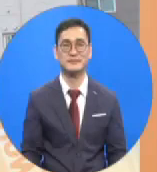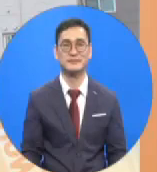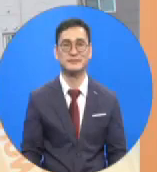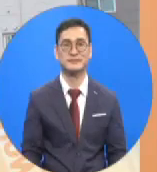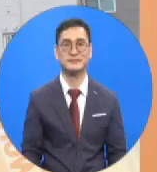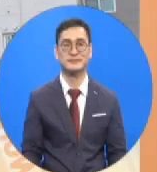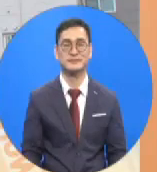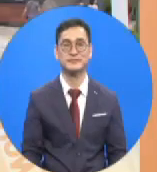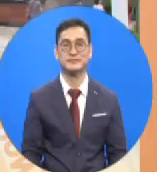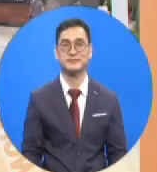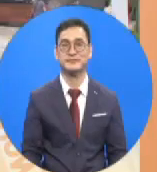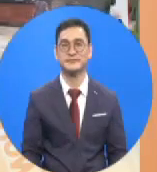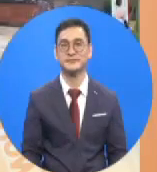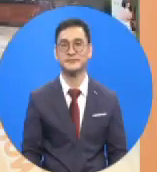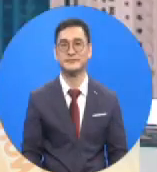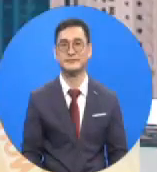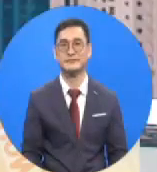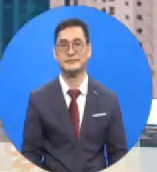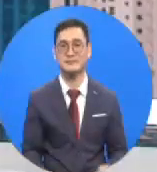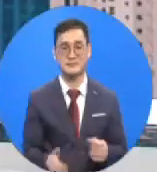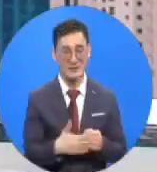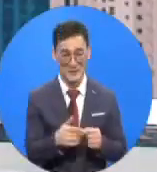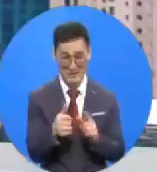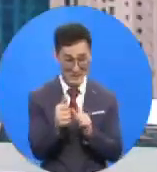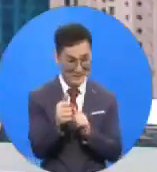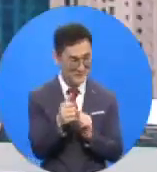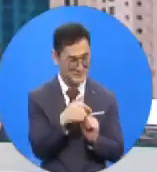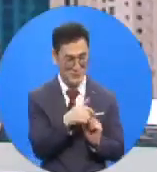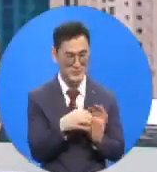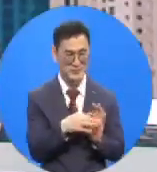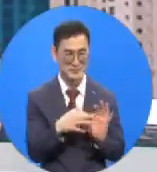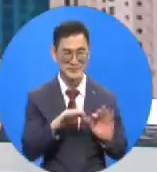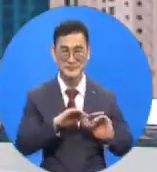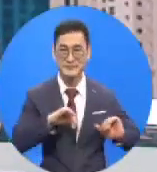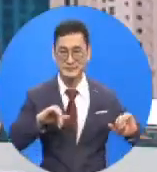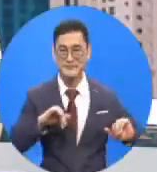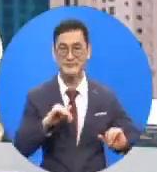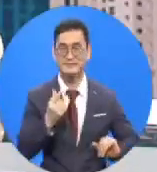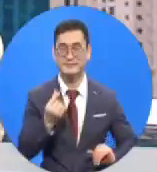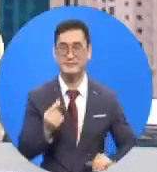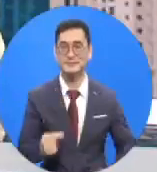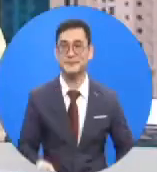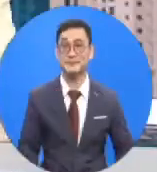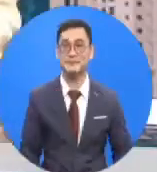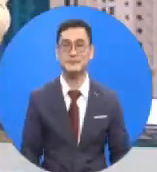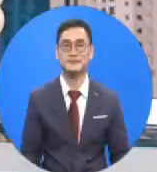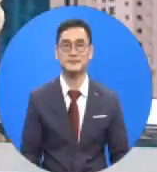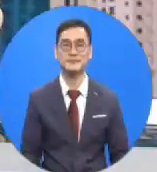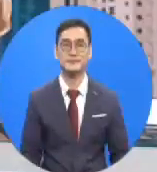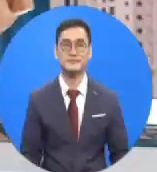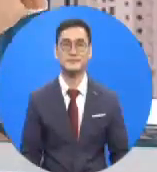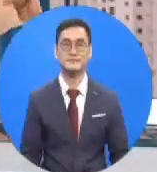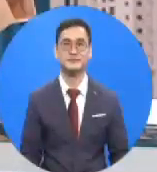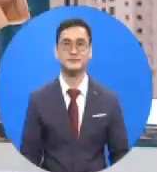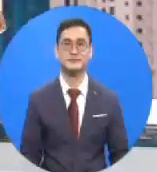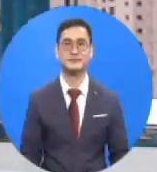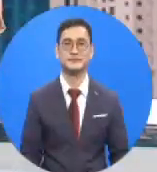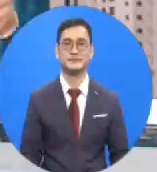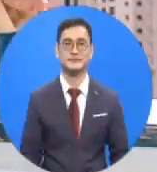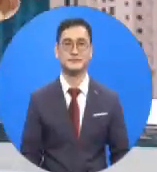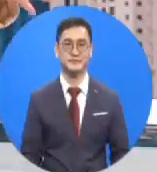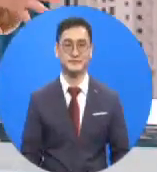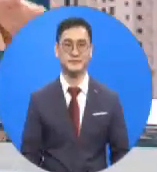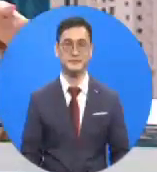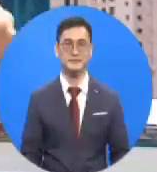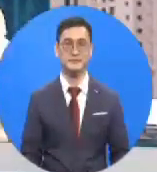지켜봐야 될 것 같습니다 네모 변산 일단 통합 땅에서도 비판의 목소리 매고 있고 앞서 언급해 주신 대로 그 이복형 과